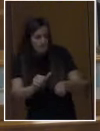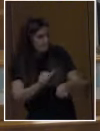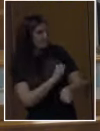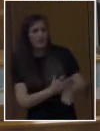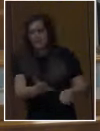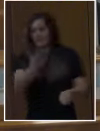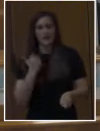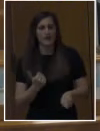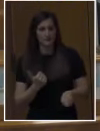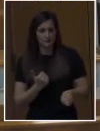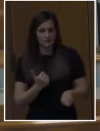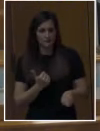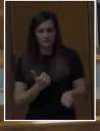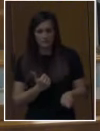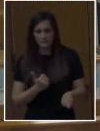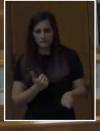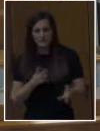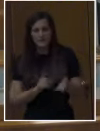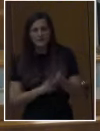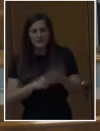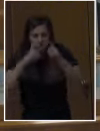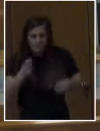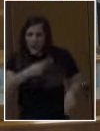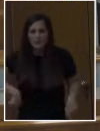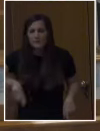Εάν όχι εμείς, ποιοι?